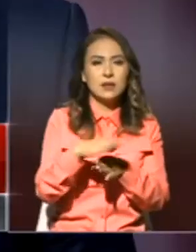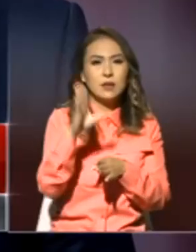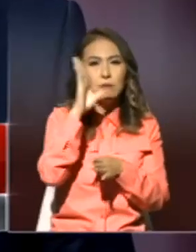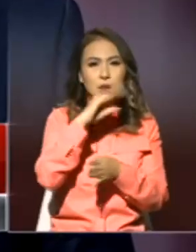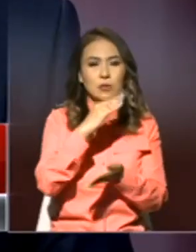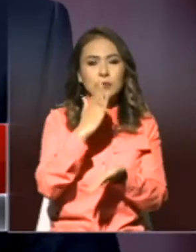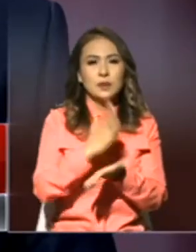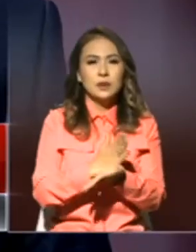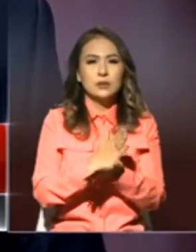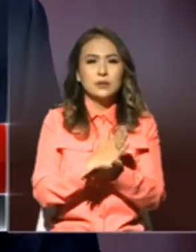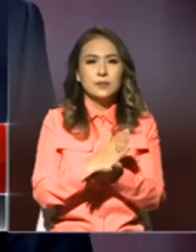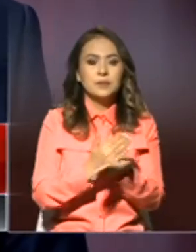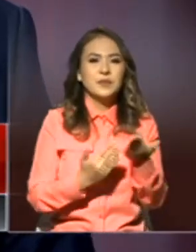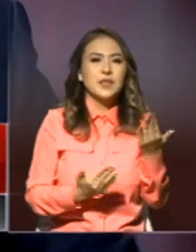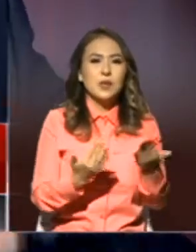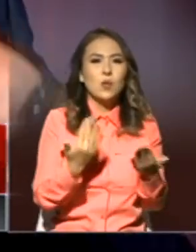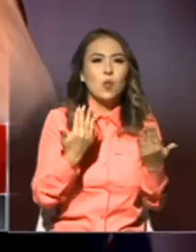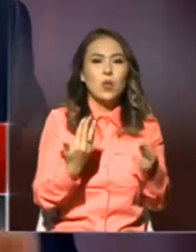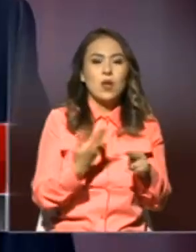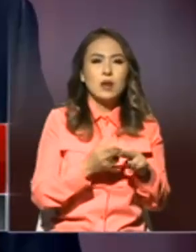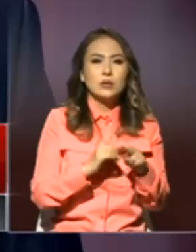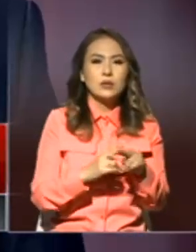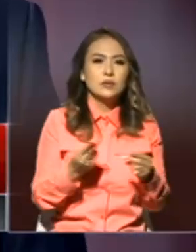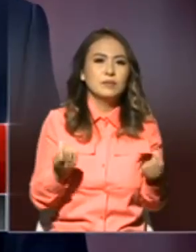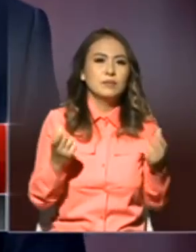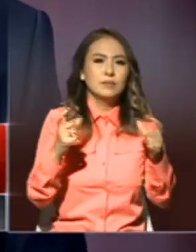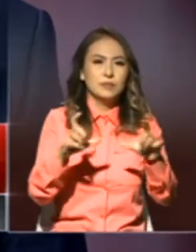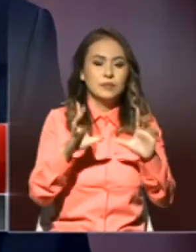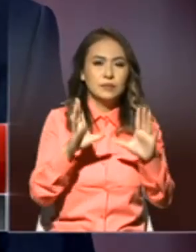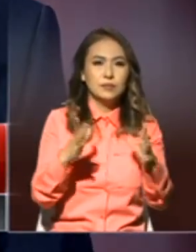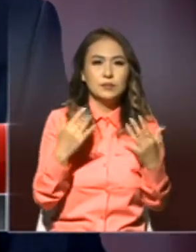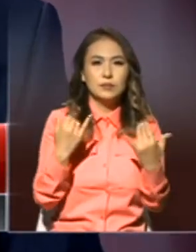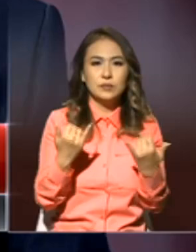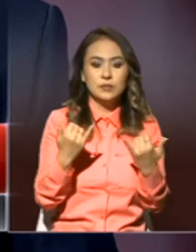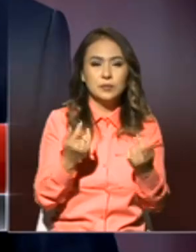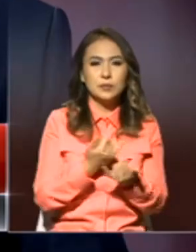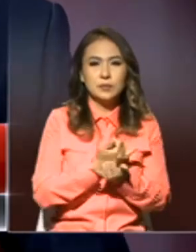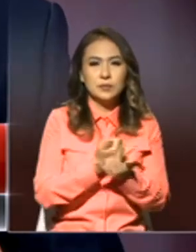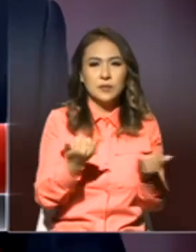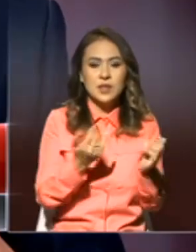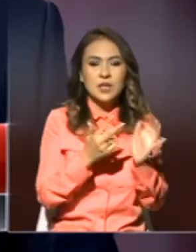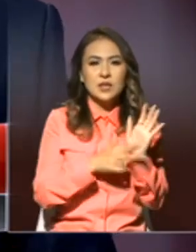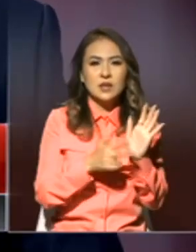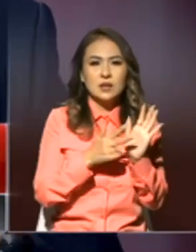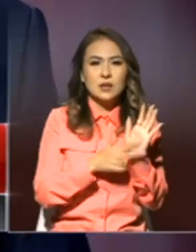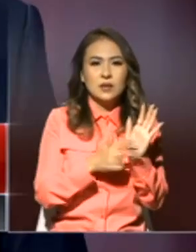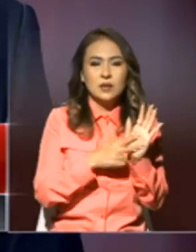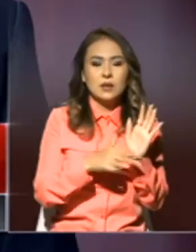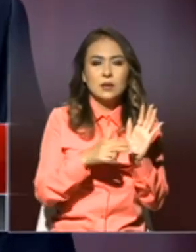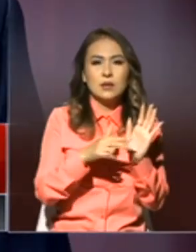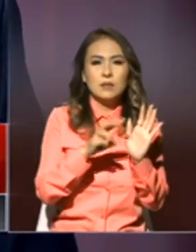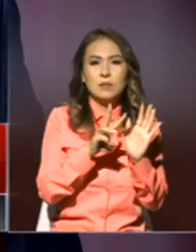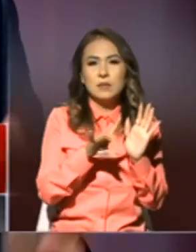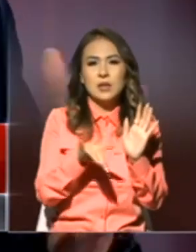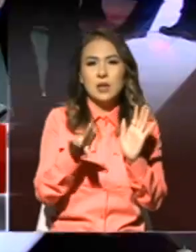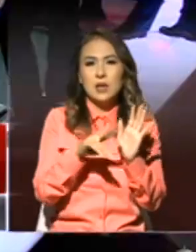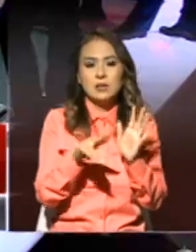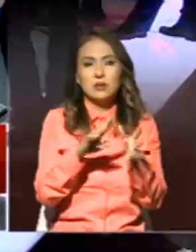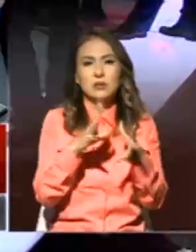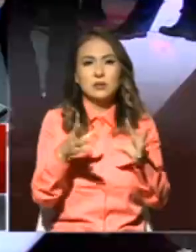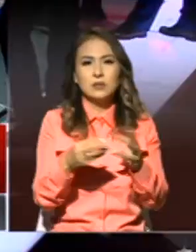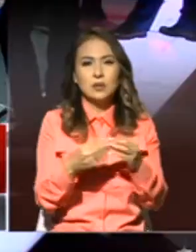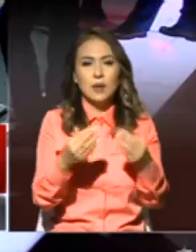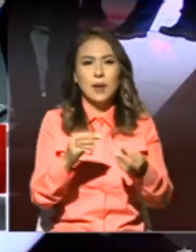бар. Егер ол ақшаны еселеп көбейтетін болса, бүгінгі таңда беріп отқан 80 миллиард 100 миллиард болатын болса,